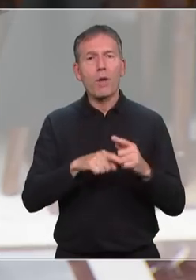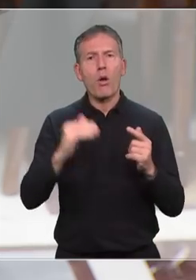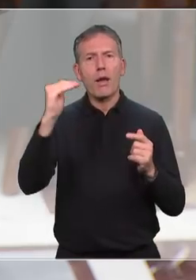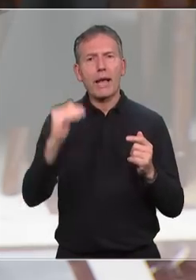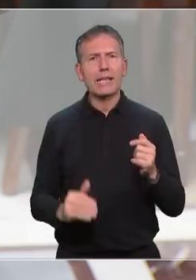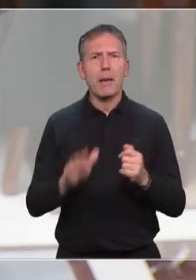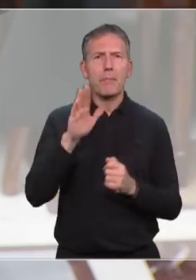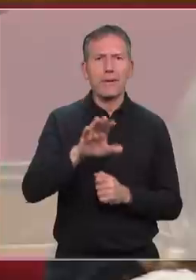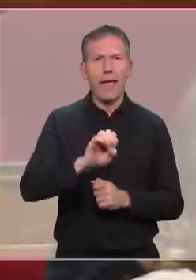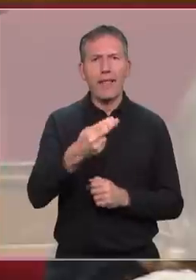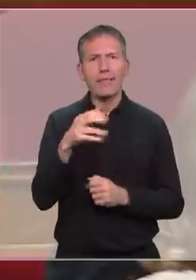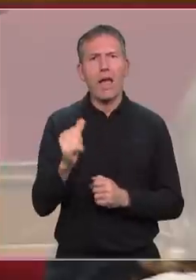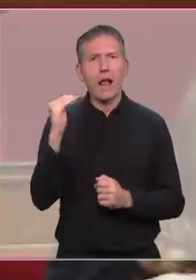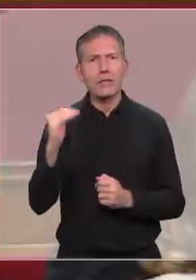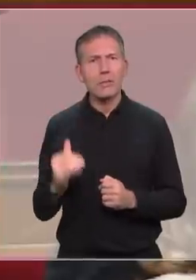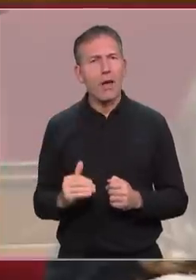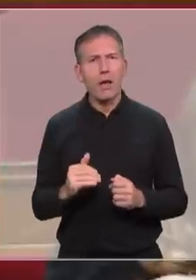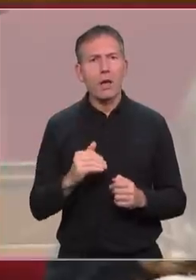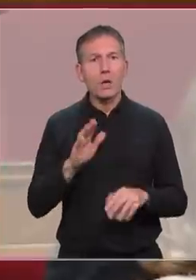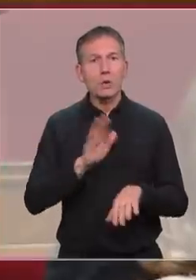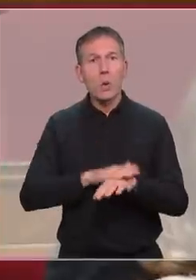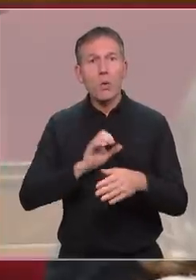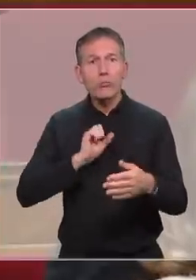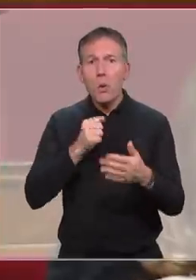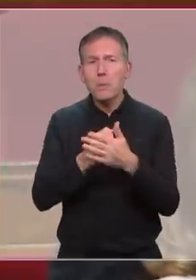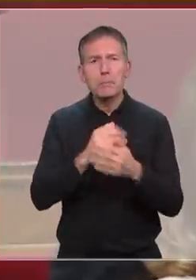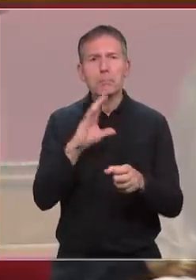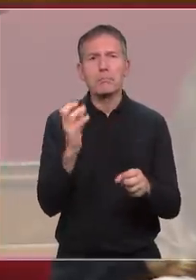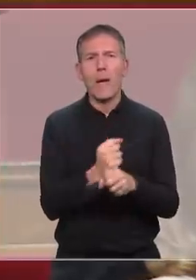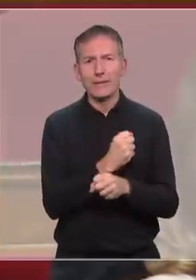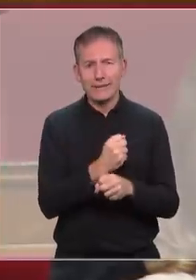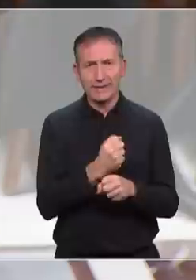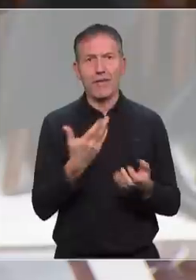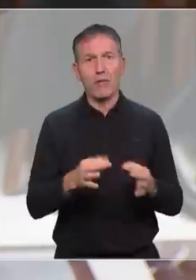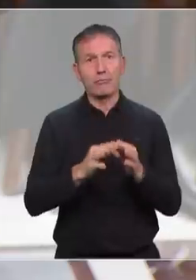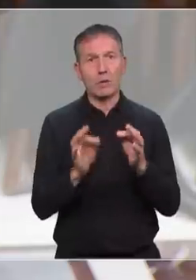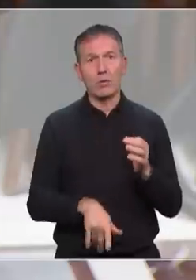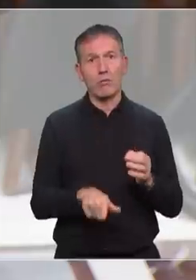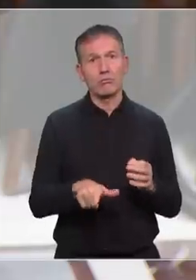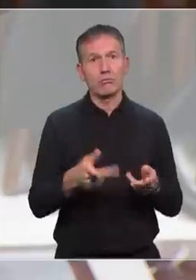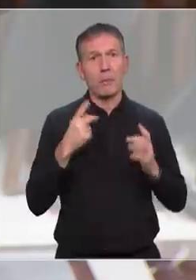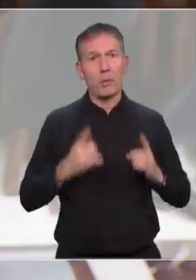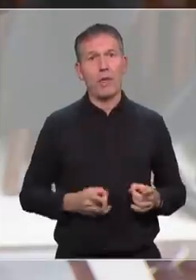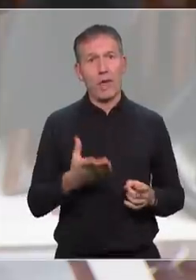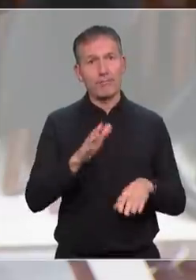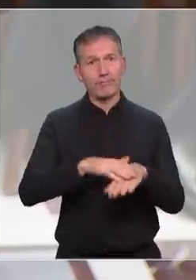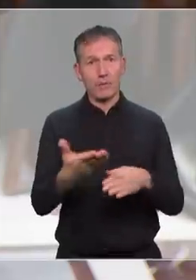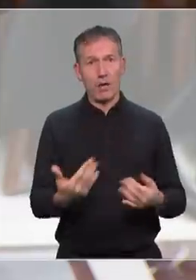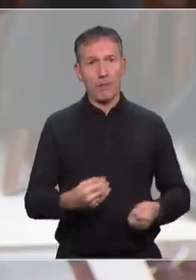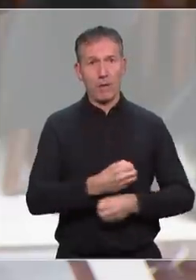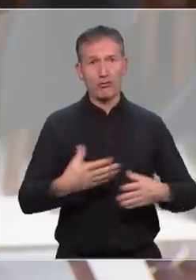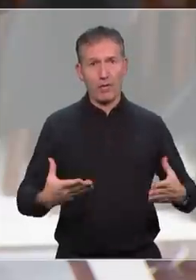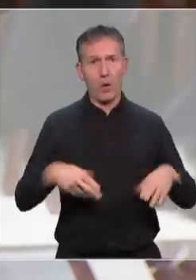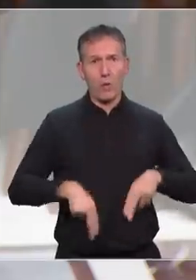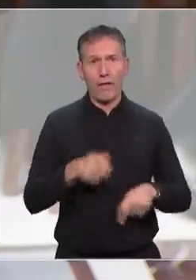l'ENA. Aucun des deux n'avait pu aller au bout de cette volonté. Et mesdames, messieurs les députés, c'est cette majorité, c'est ce